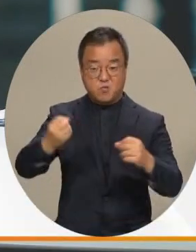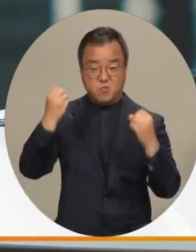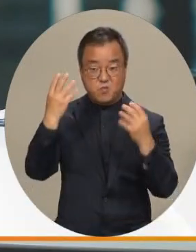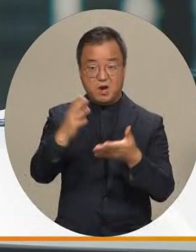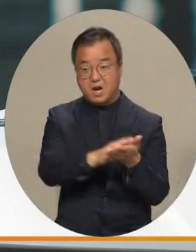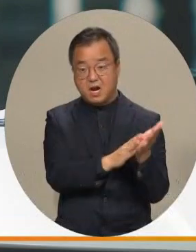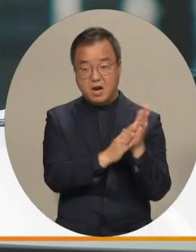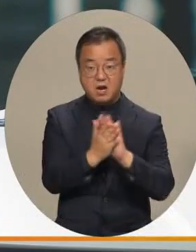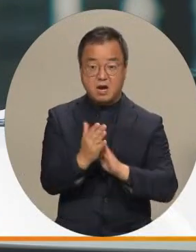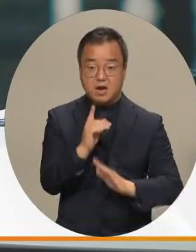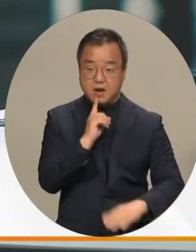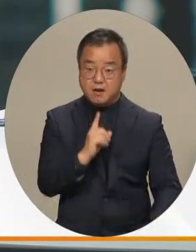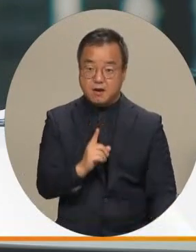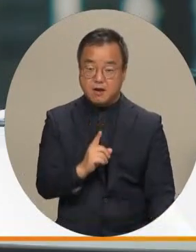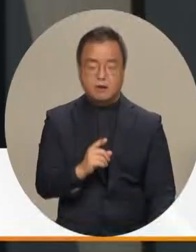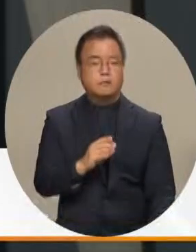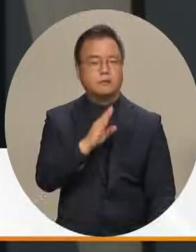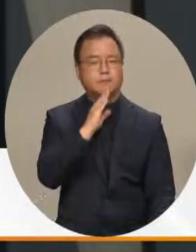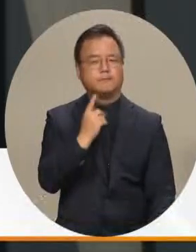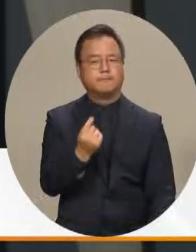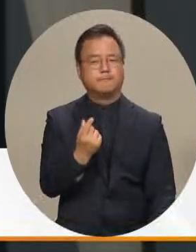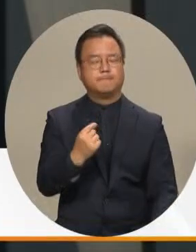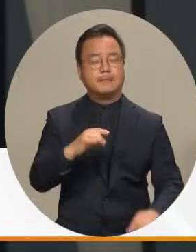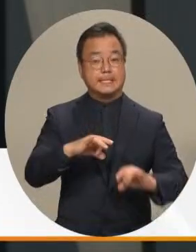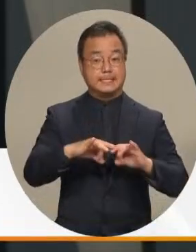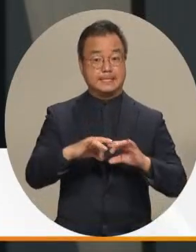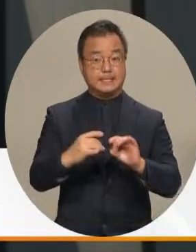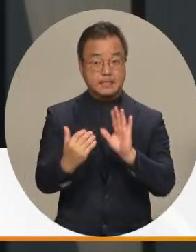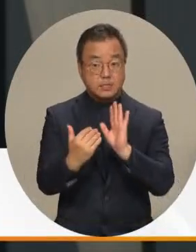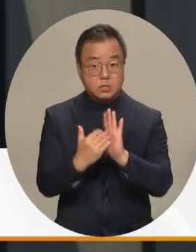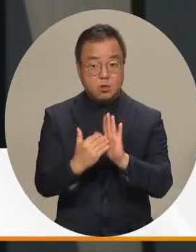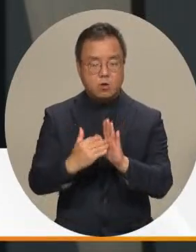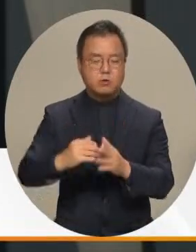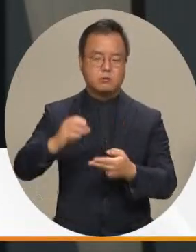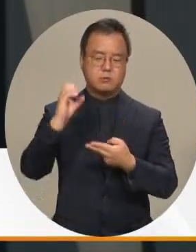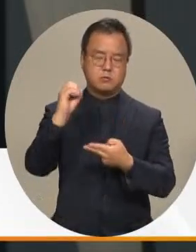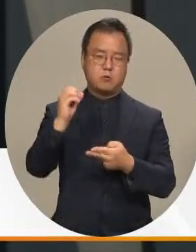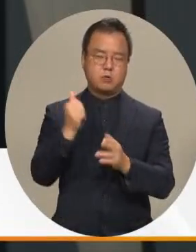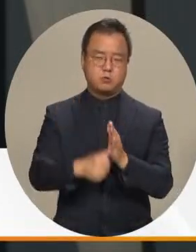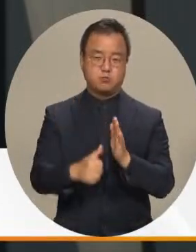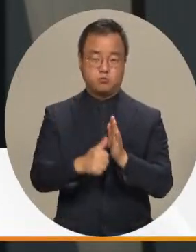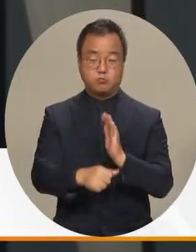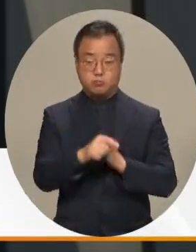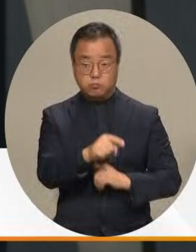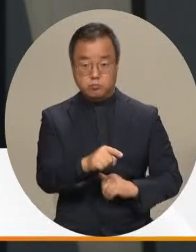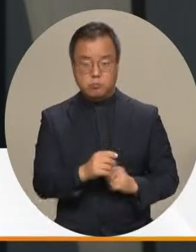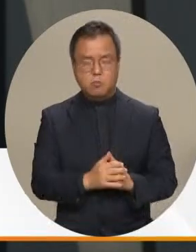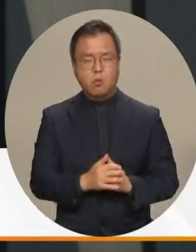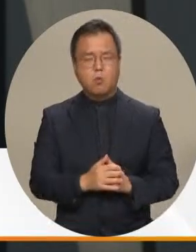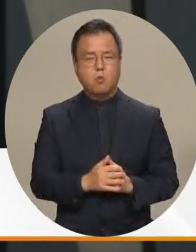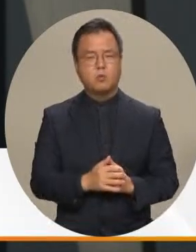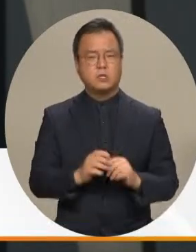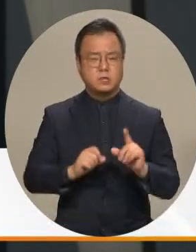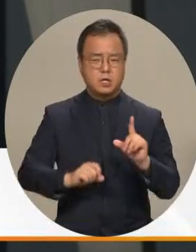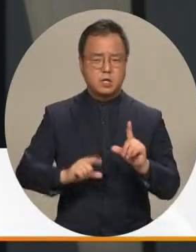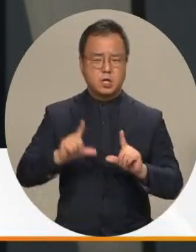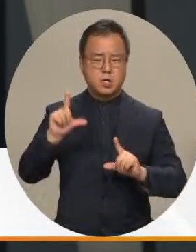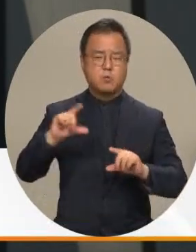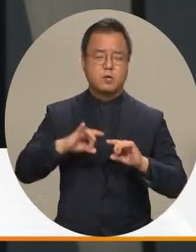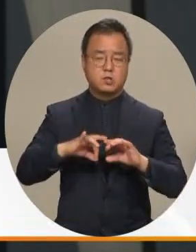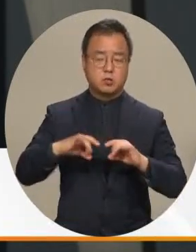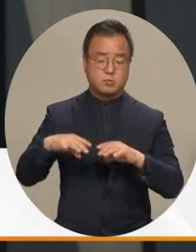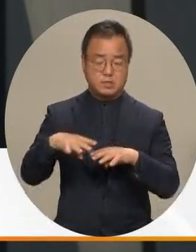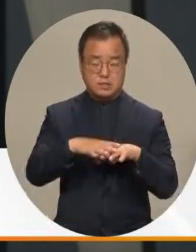어떻습니까네 그럴 수밖에 없는 것이요 일단 저항이 0인도체가 바로 초전도체잖습니까 그래서 대부분의 전력 수송망에